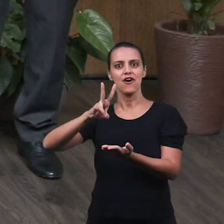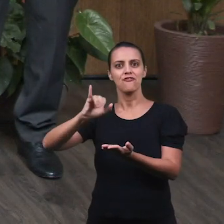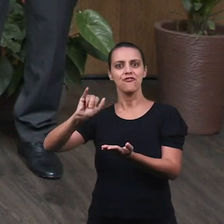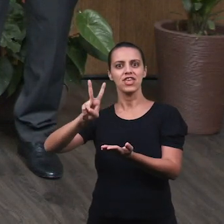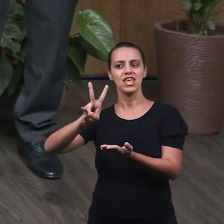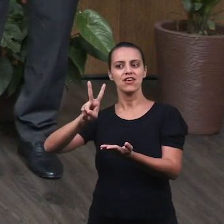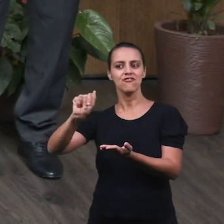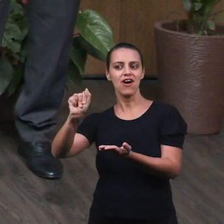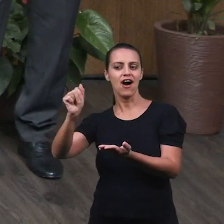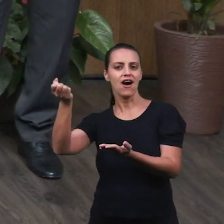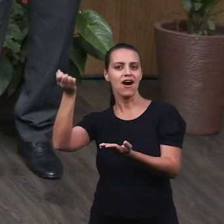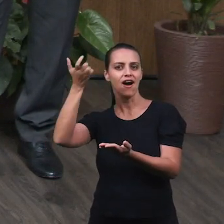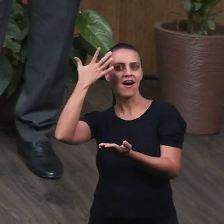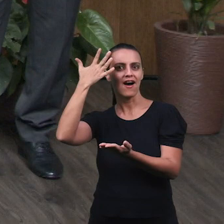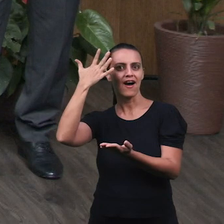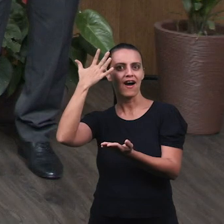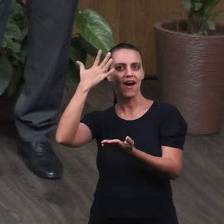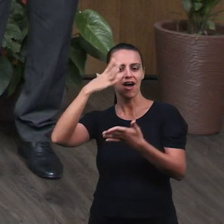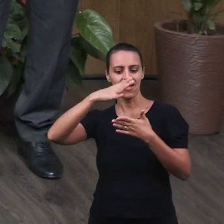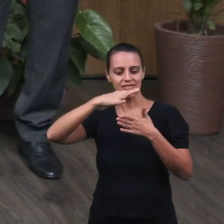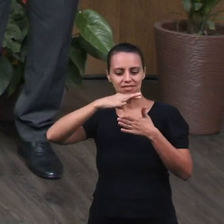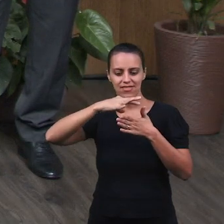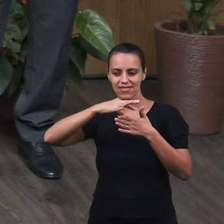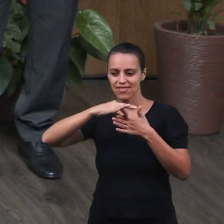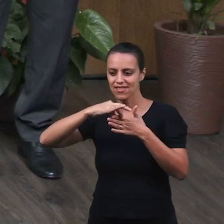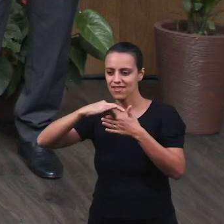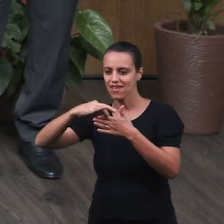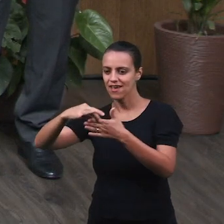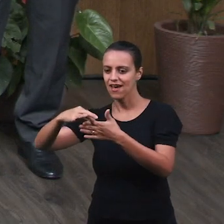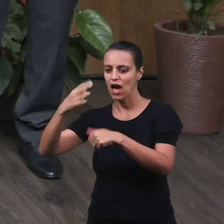dirige l'homme dans le chemin du salut.